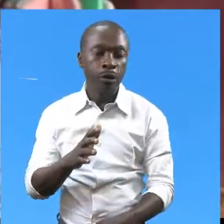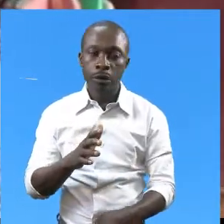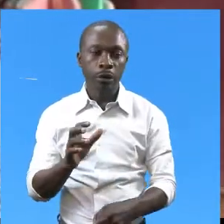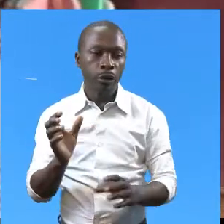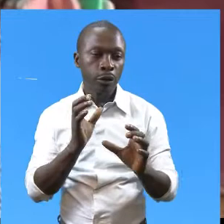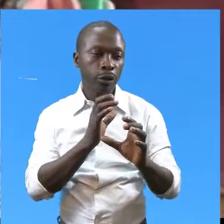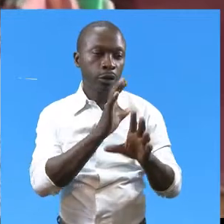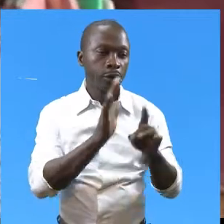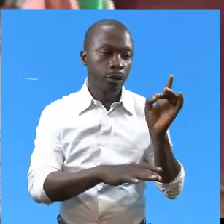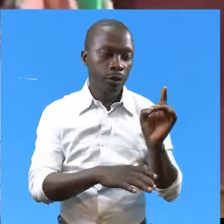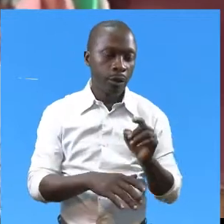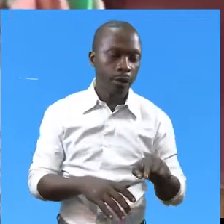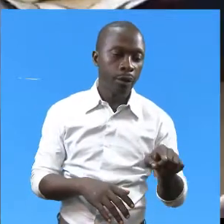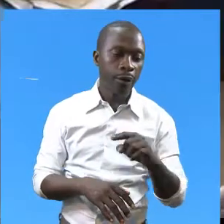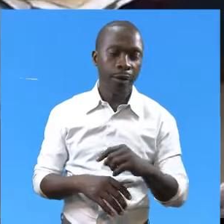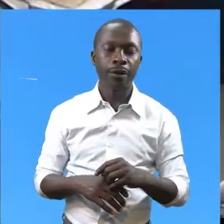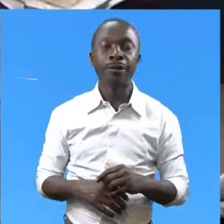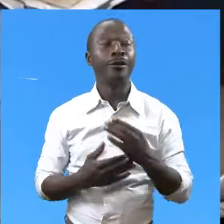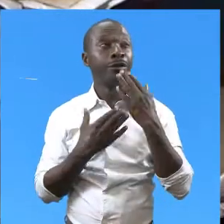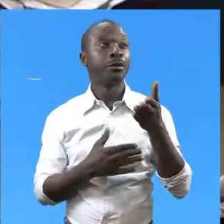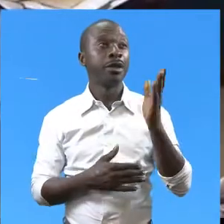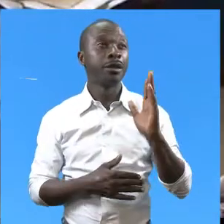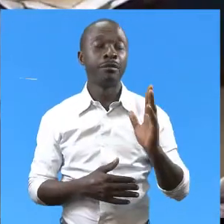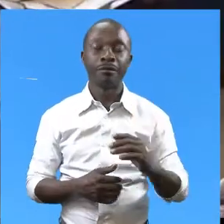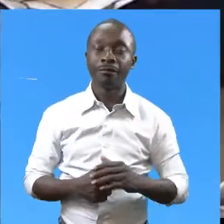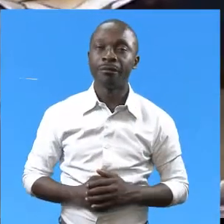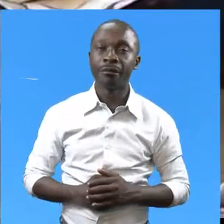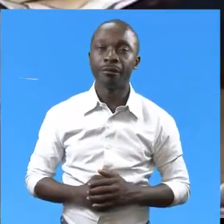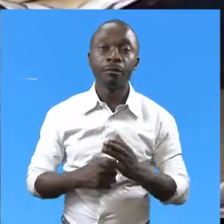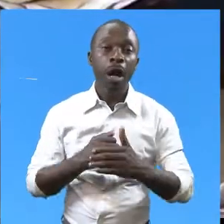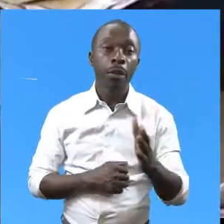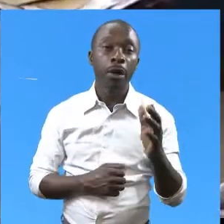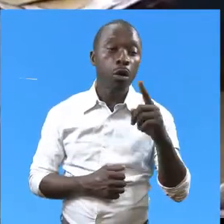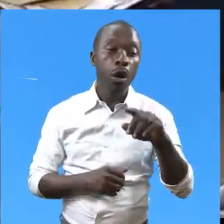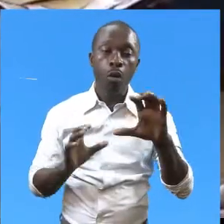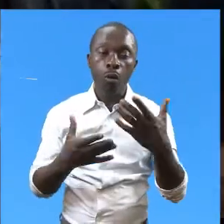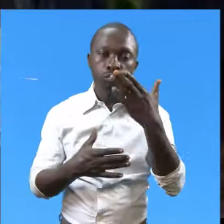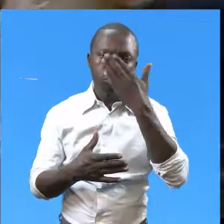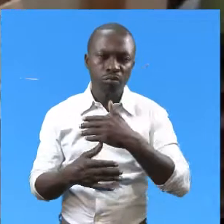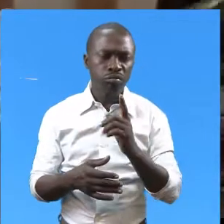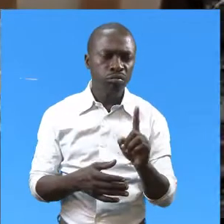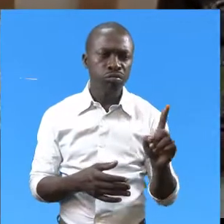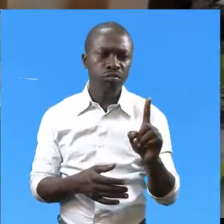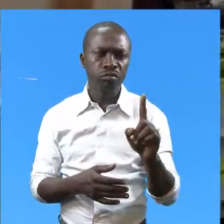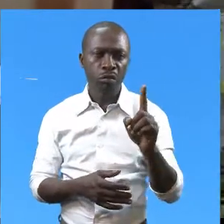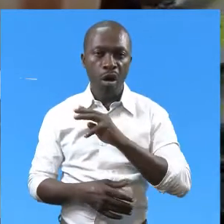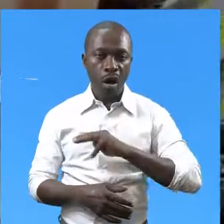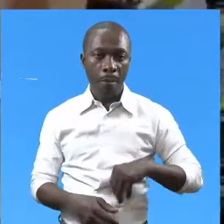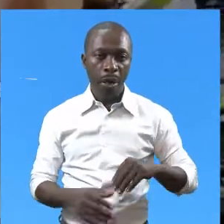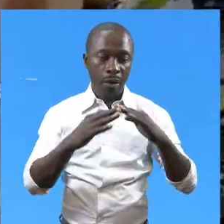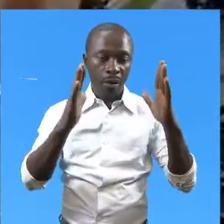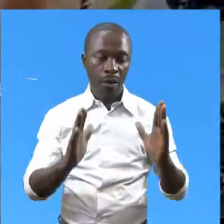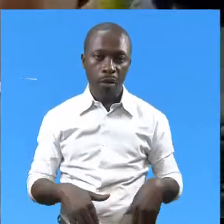que j'ai constatées qu'on a volées. À la suite de ce forfait, ils se sont rendus à la mairie de la même ville et ont poursuivi